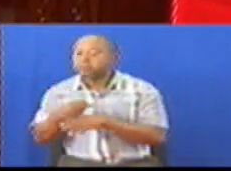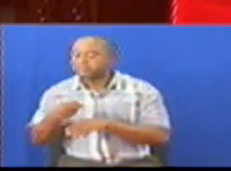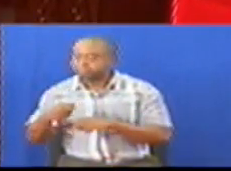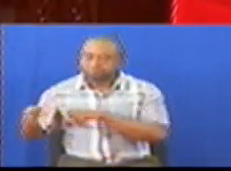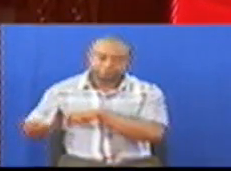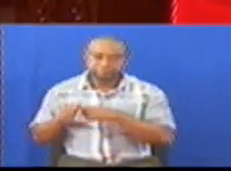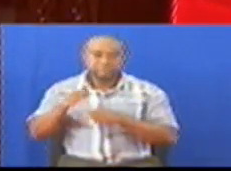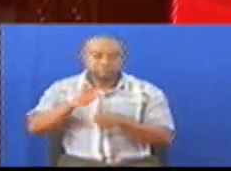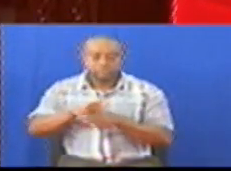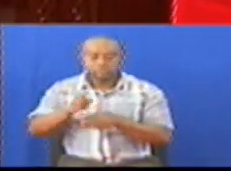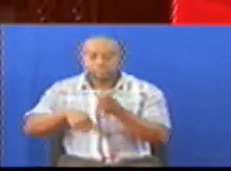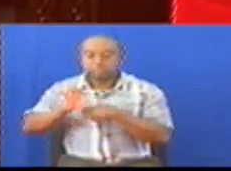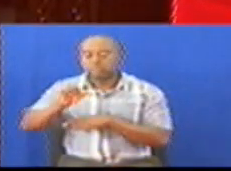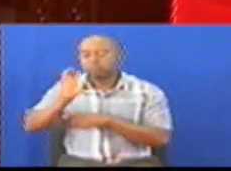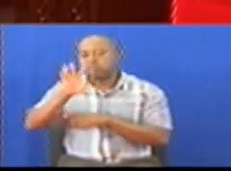miaka miwili na nusu